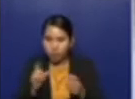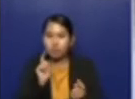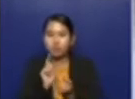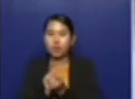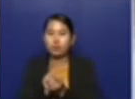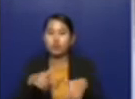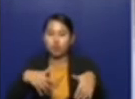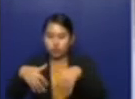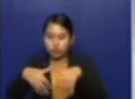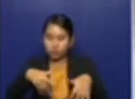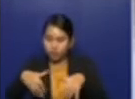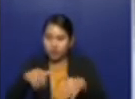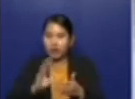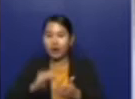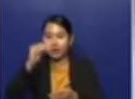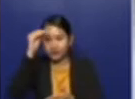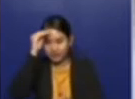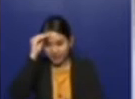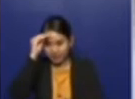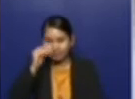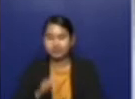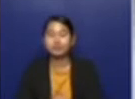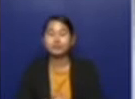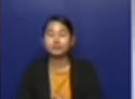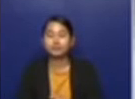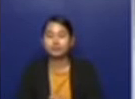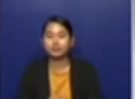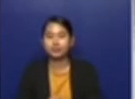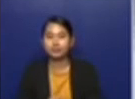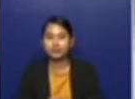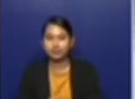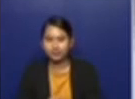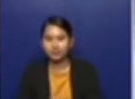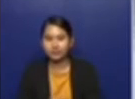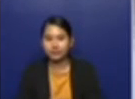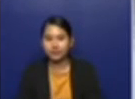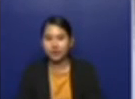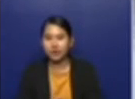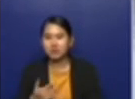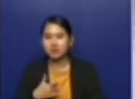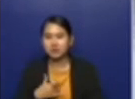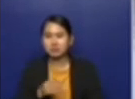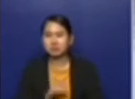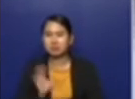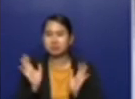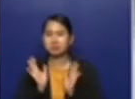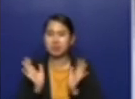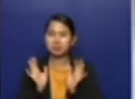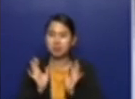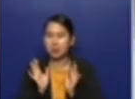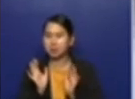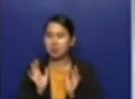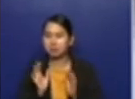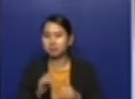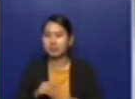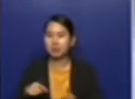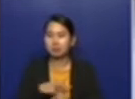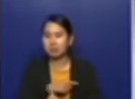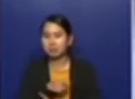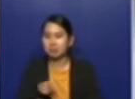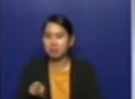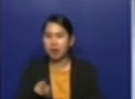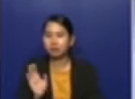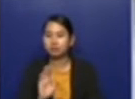นิสิตนักศึกษาและเยาวชนและขอให้อย่าบ่ายเบี่ยงนะครับอย่าไปคิดว่าจะโย